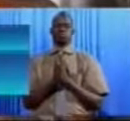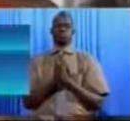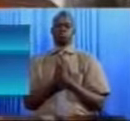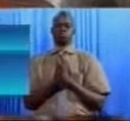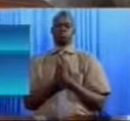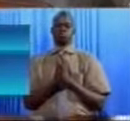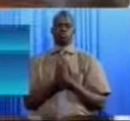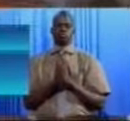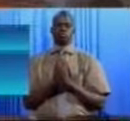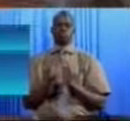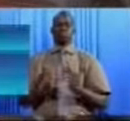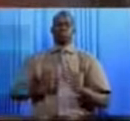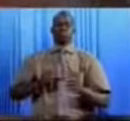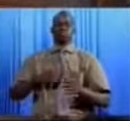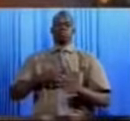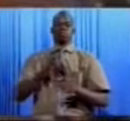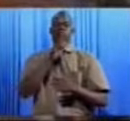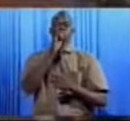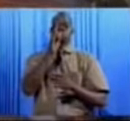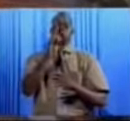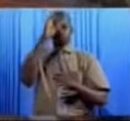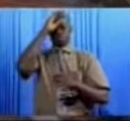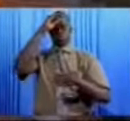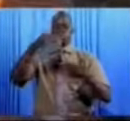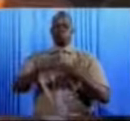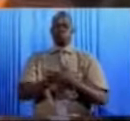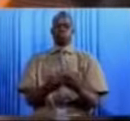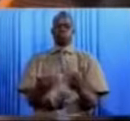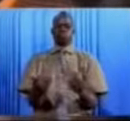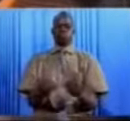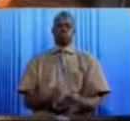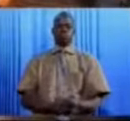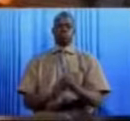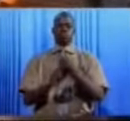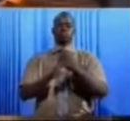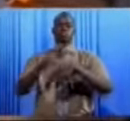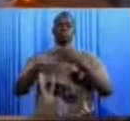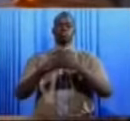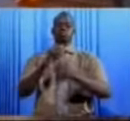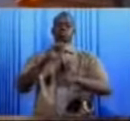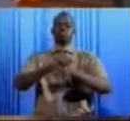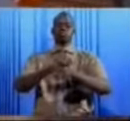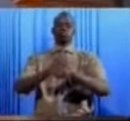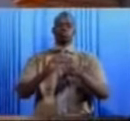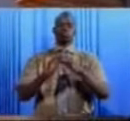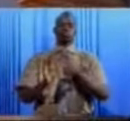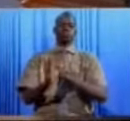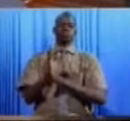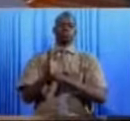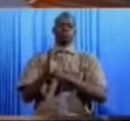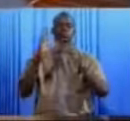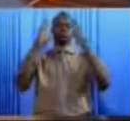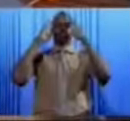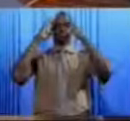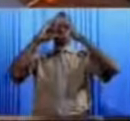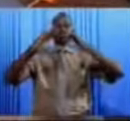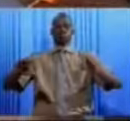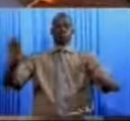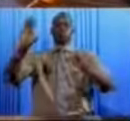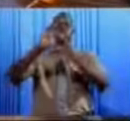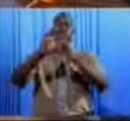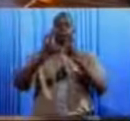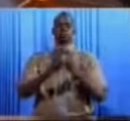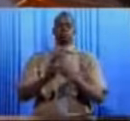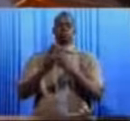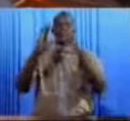je suis un fils de la localité et je soutiens tout s'éclaire et vous de dieu cette mosquée doit continuer a élu les